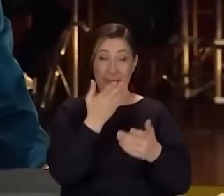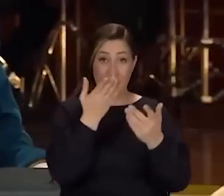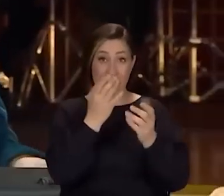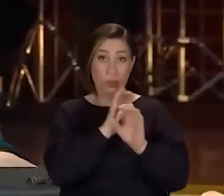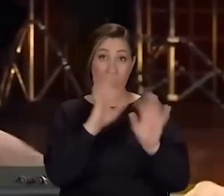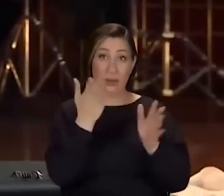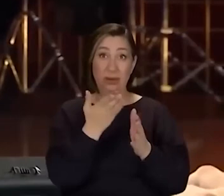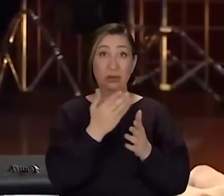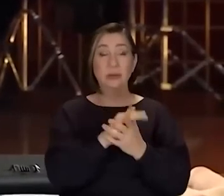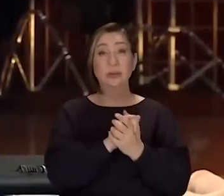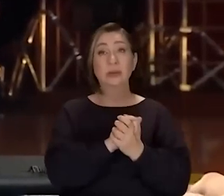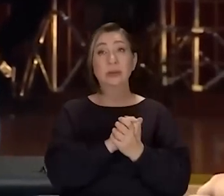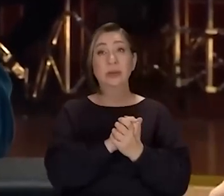mi?